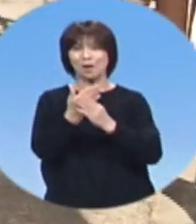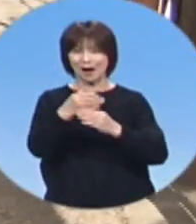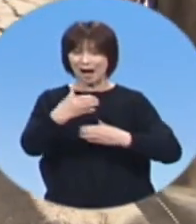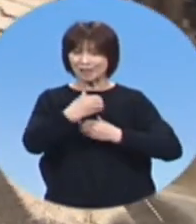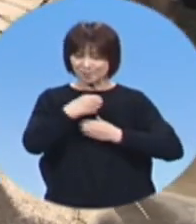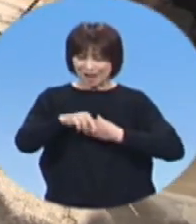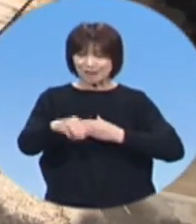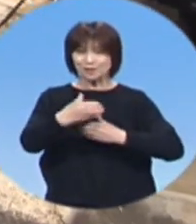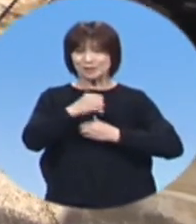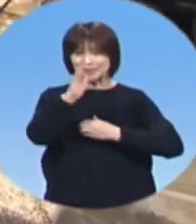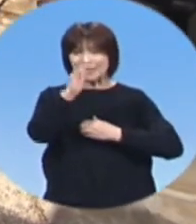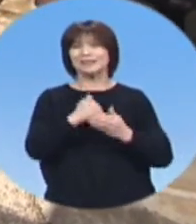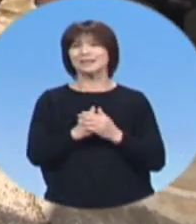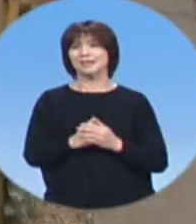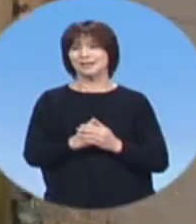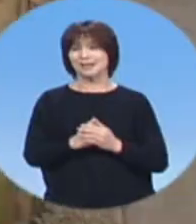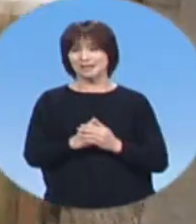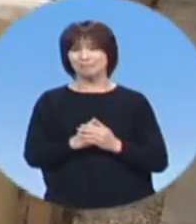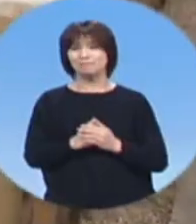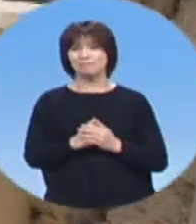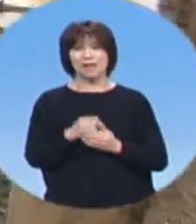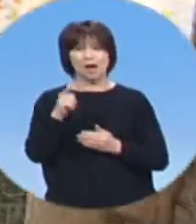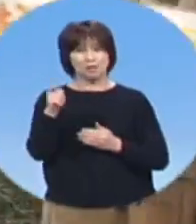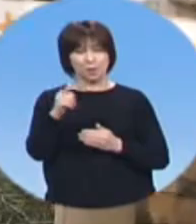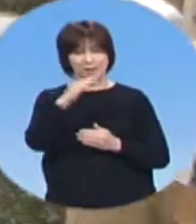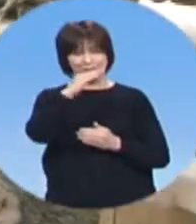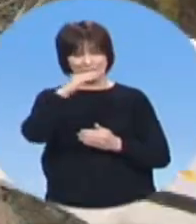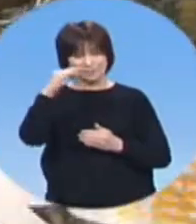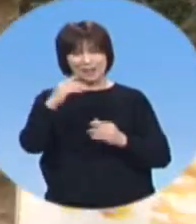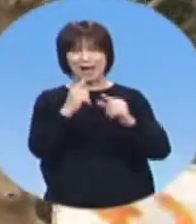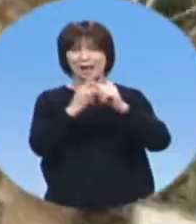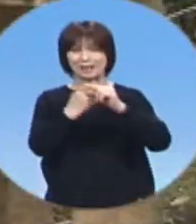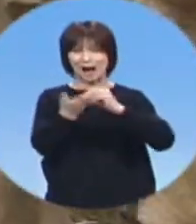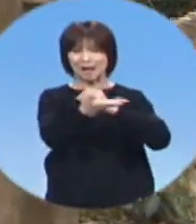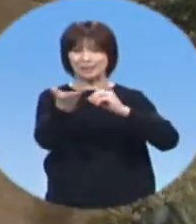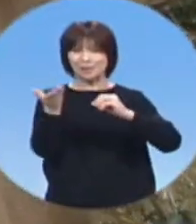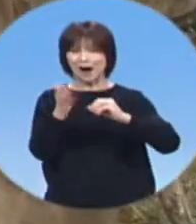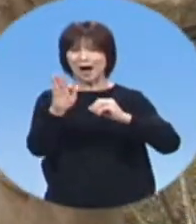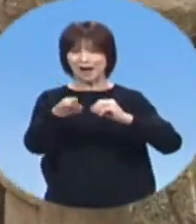つけてください、ここ、 はい、はい、そこには素敵な中庭がありました。